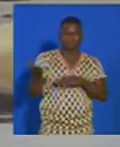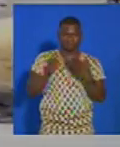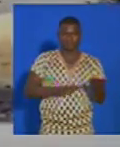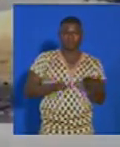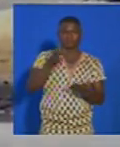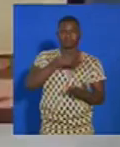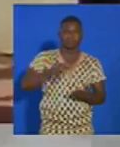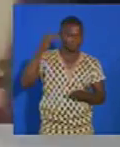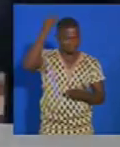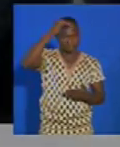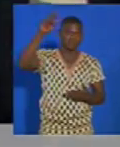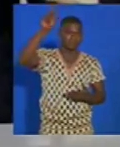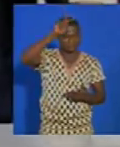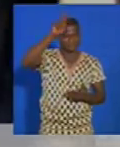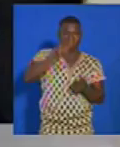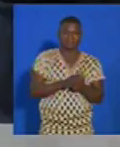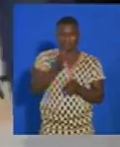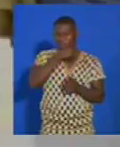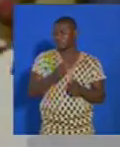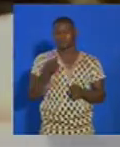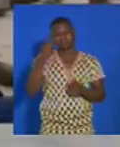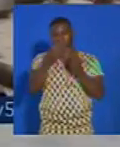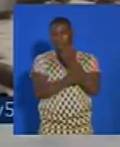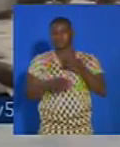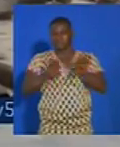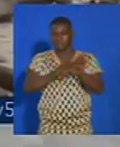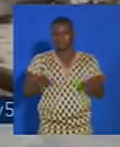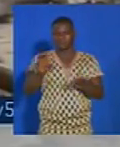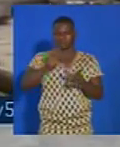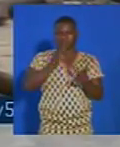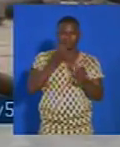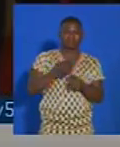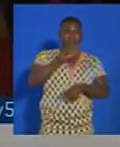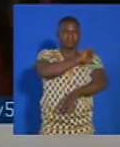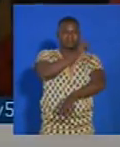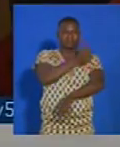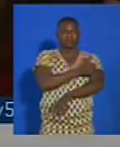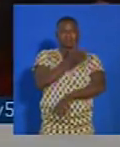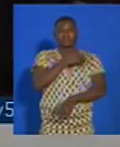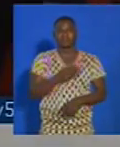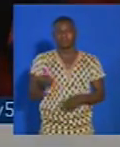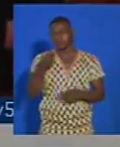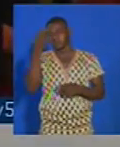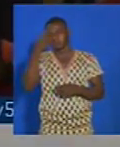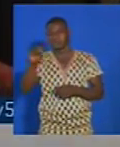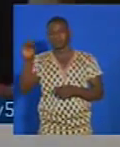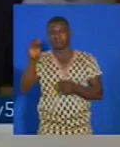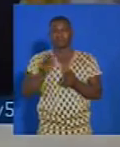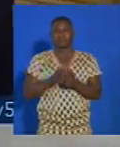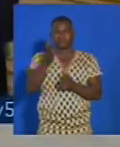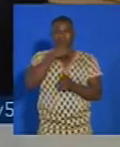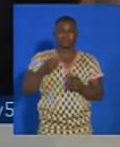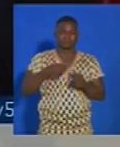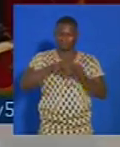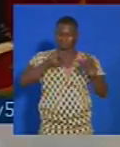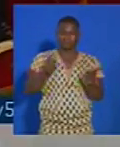le pays est principalement divisé entre deux autorités rivales. À l'ouest, le gouvernement d'union nationale de Fayez al-Sarraj,